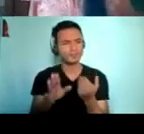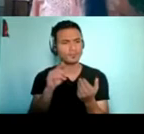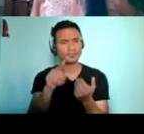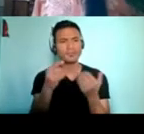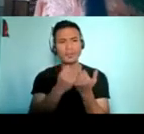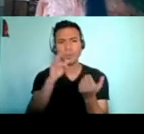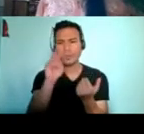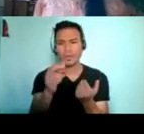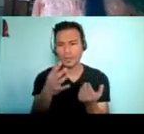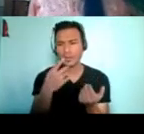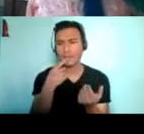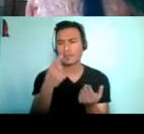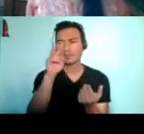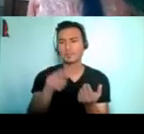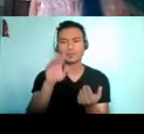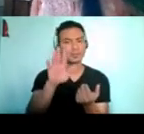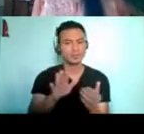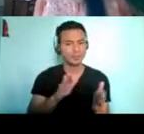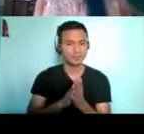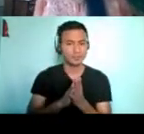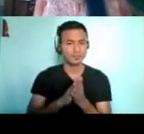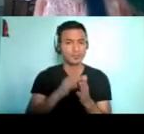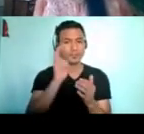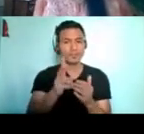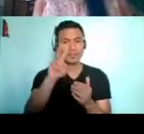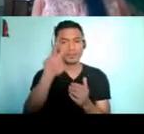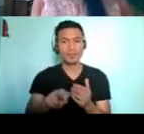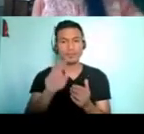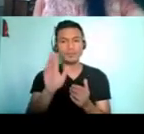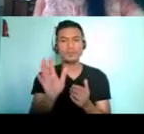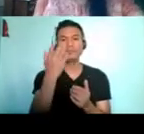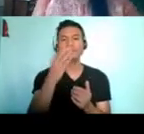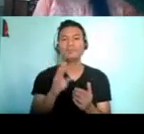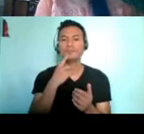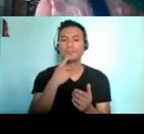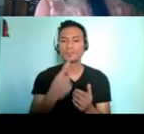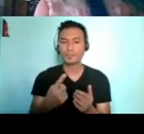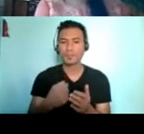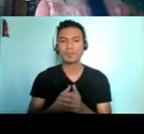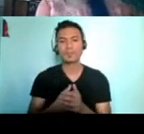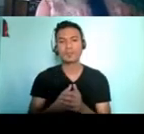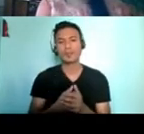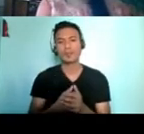गर्नु पर्दैन भनेर भनिरहेको अवस्था हुन्छ। त्यो अवस्थामा चाहिँ के हुने भयो त भन्दाखेरि, अब